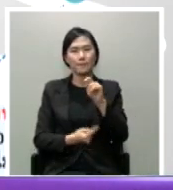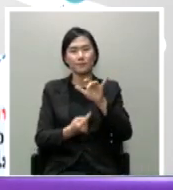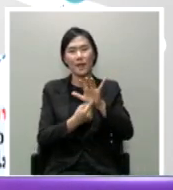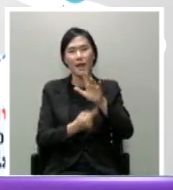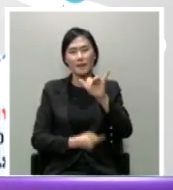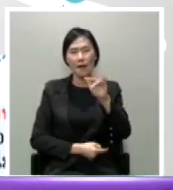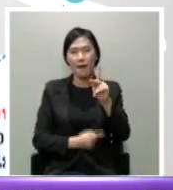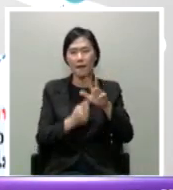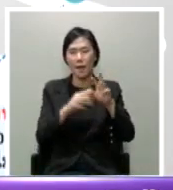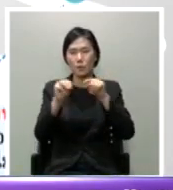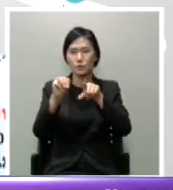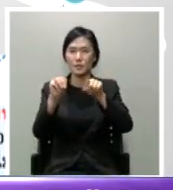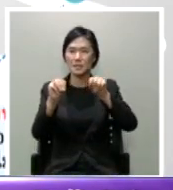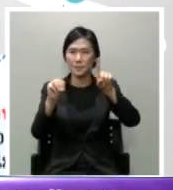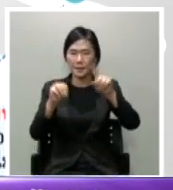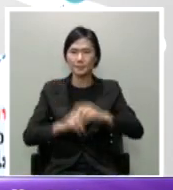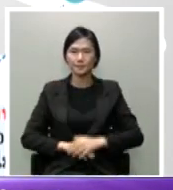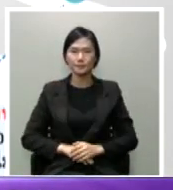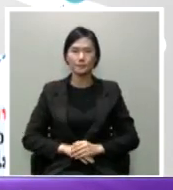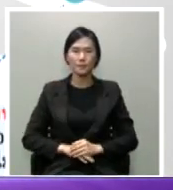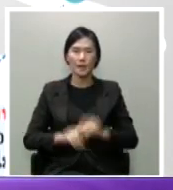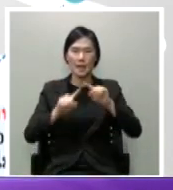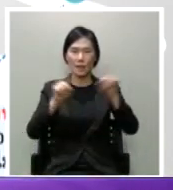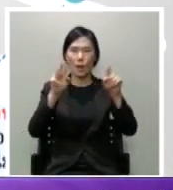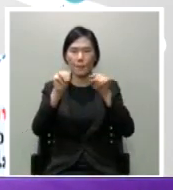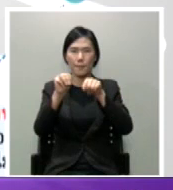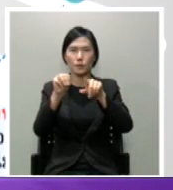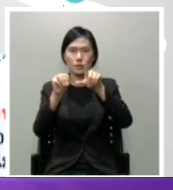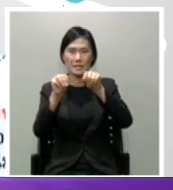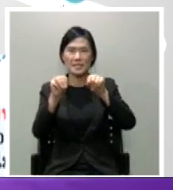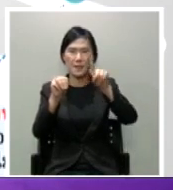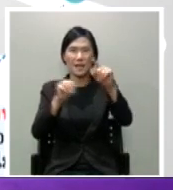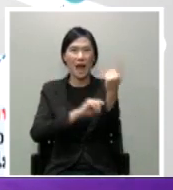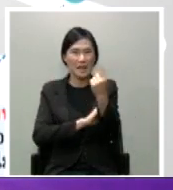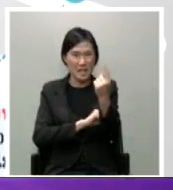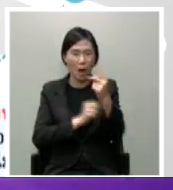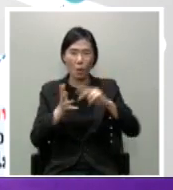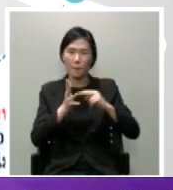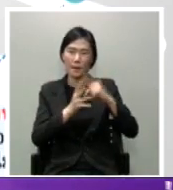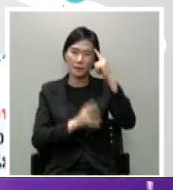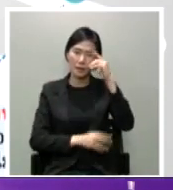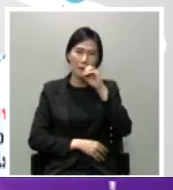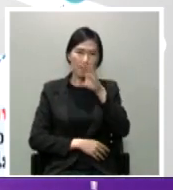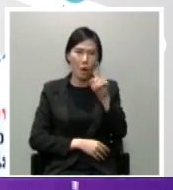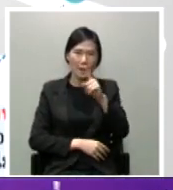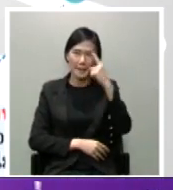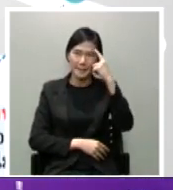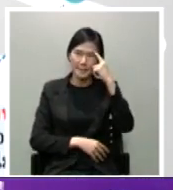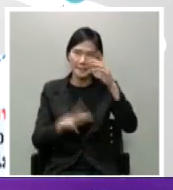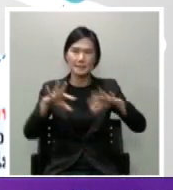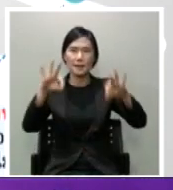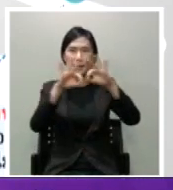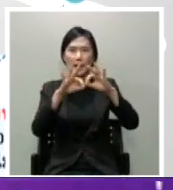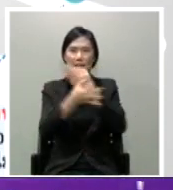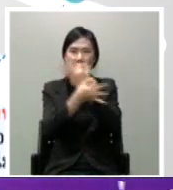าตรา21แต่มาตรา21มาตราเดียวกับที่เขาบอกว่าอัยการมีดุลพินิจอิสระนั้น